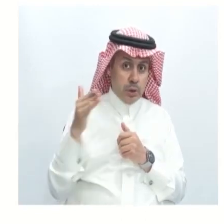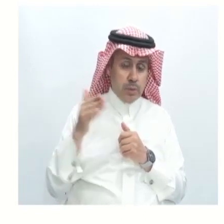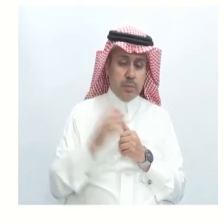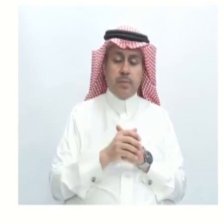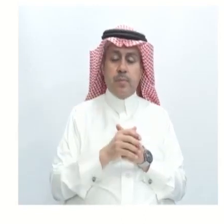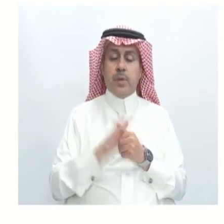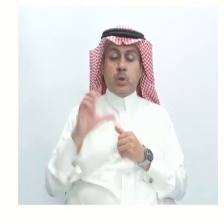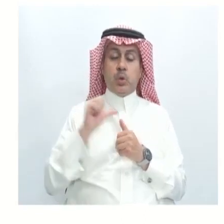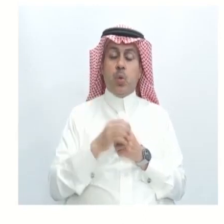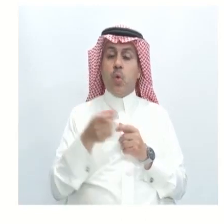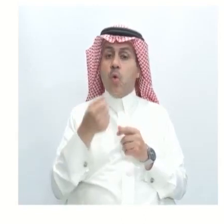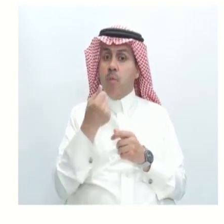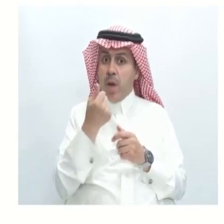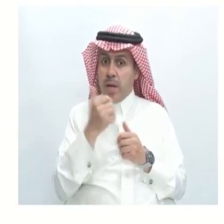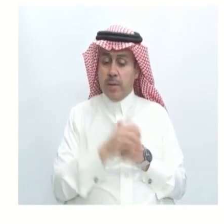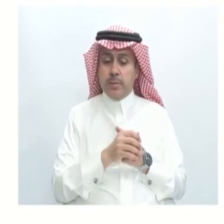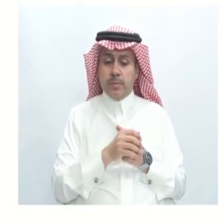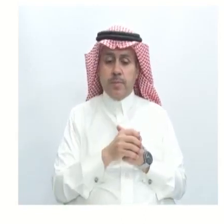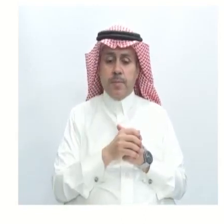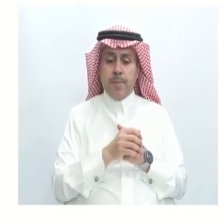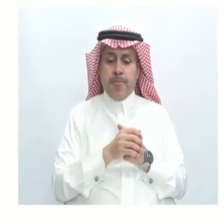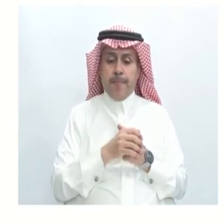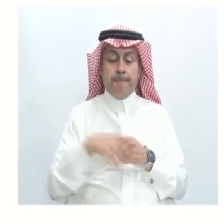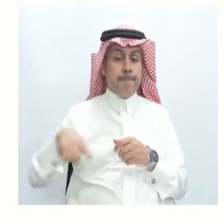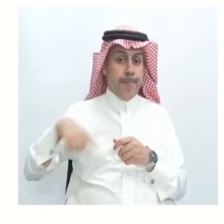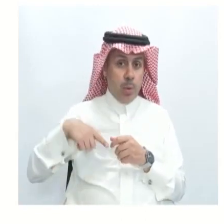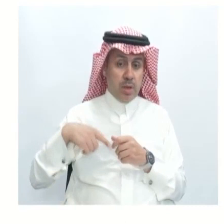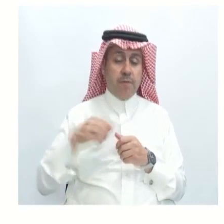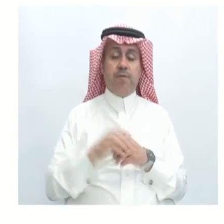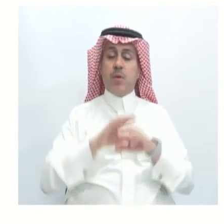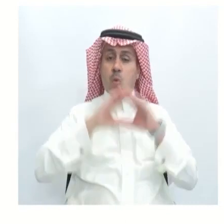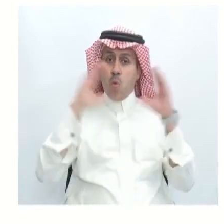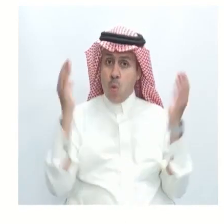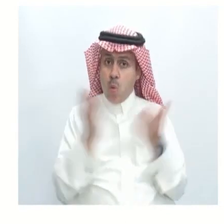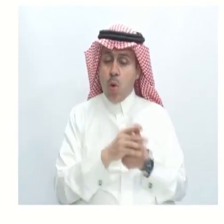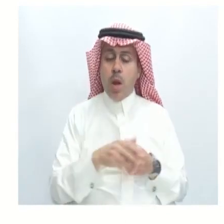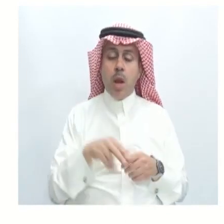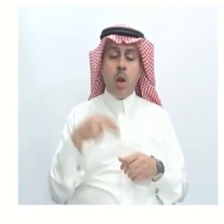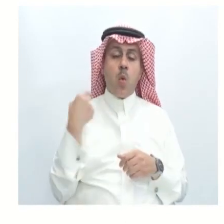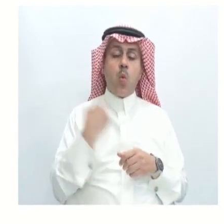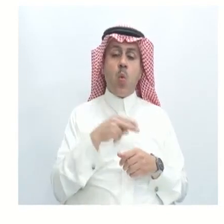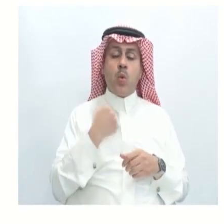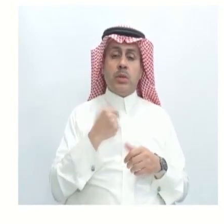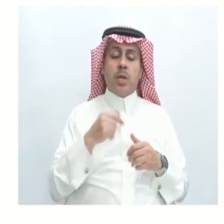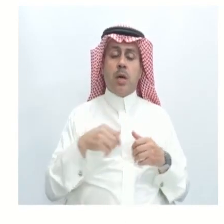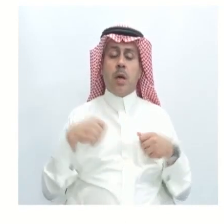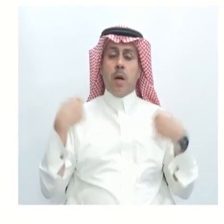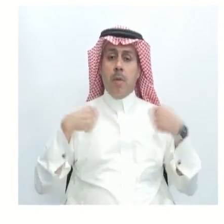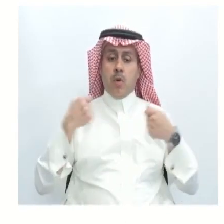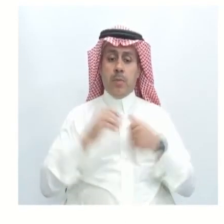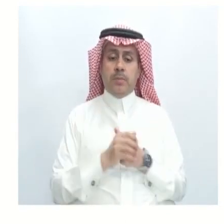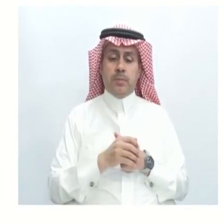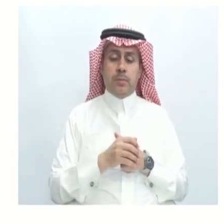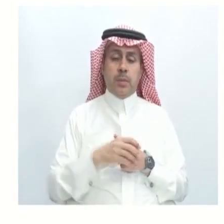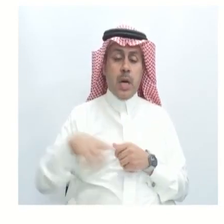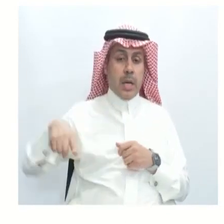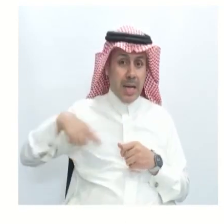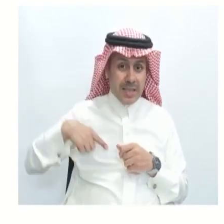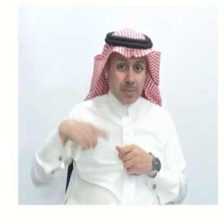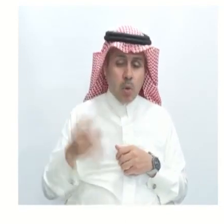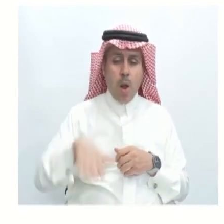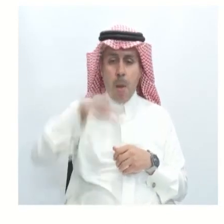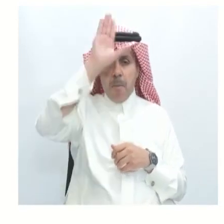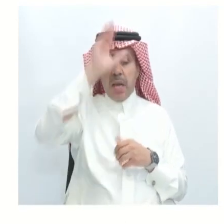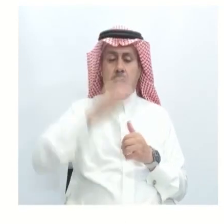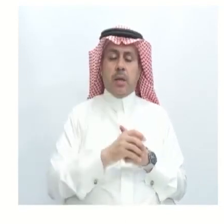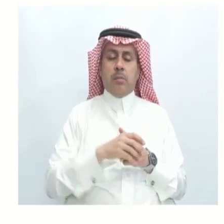للشؤون الماليه والاداريه في سائر الوزارات والاجهزه الحكوميه الاخرى يراس الملك المجلس وفقا للماده